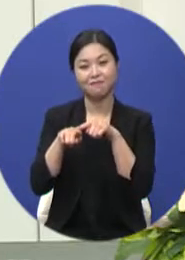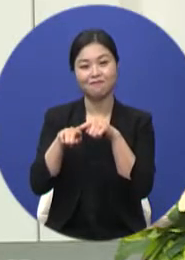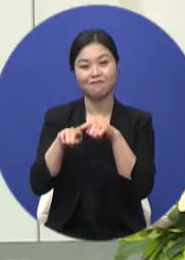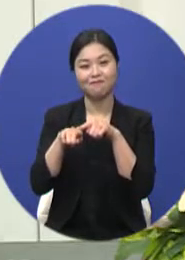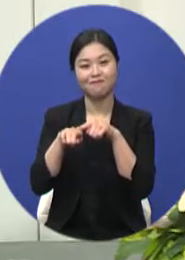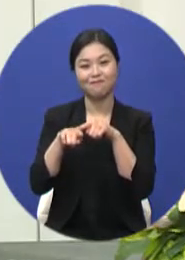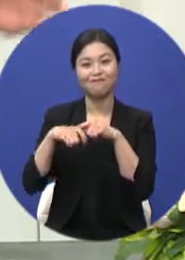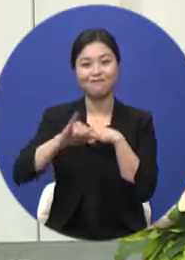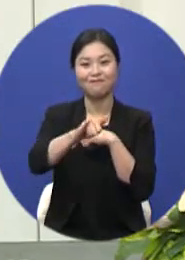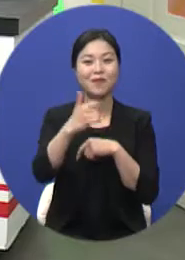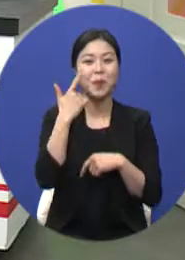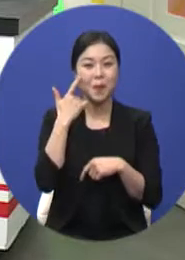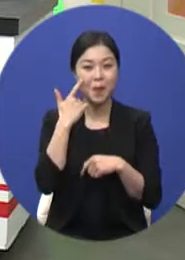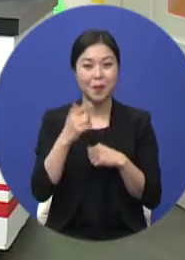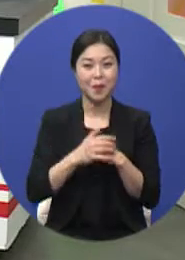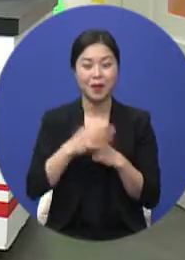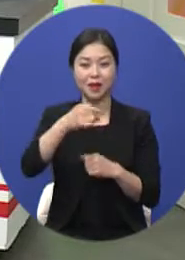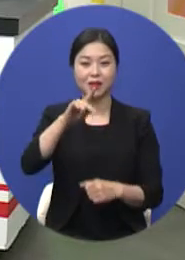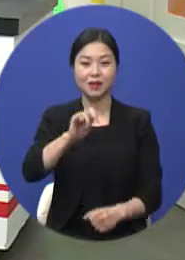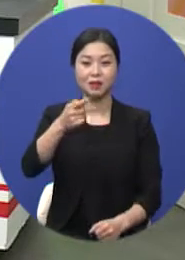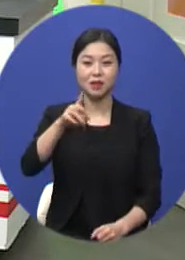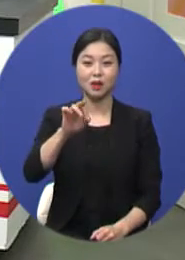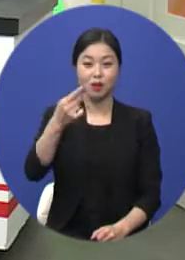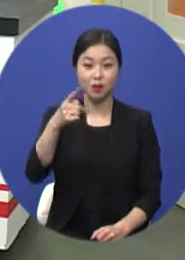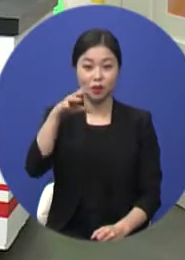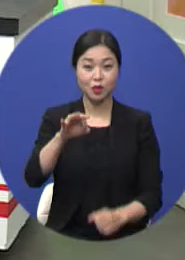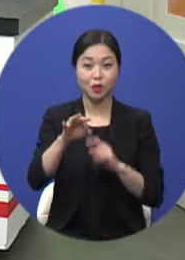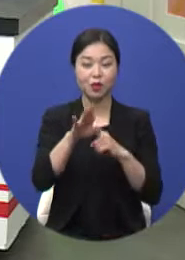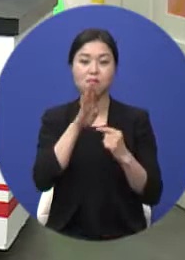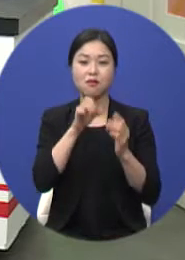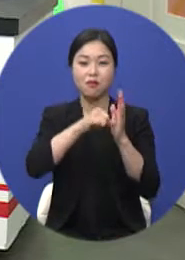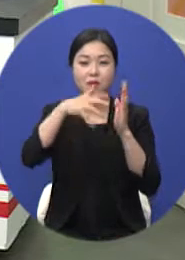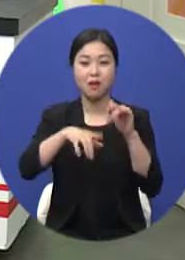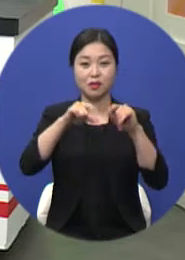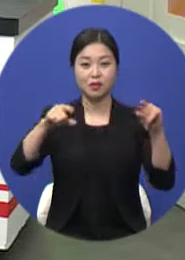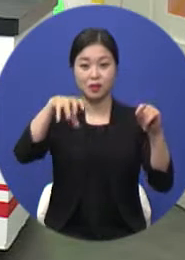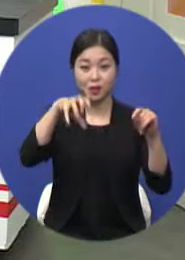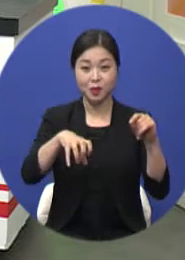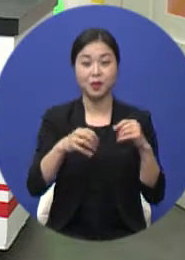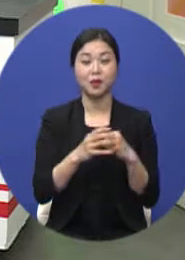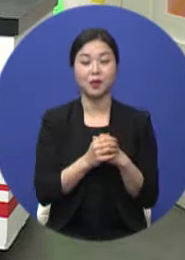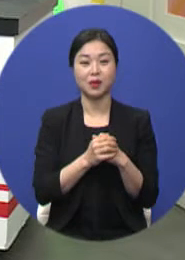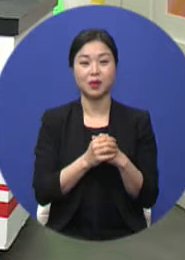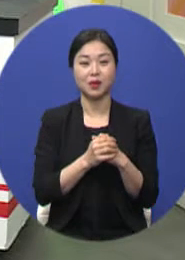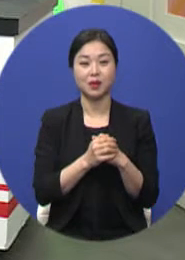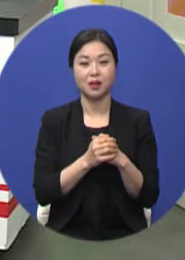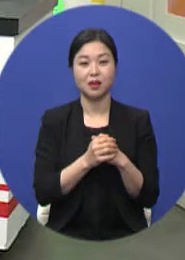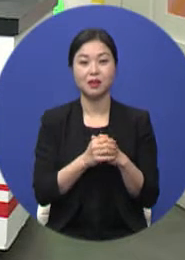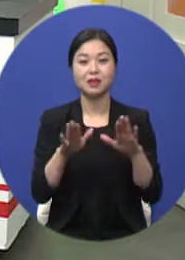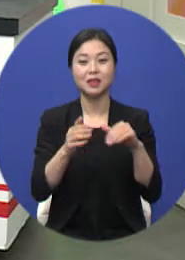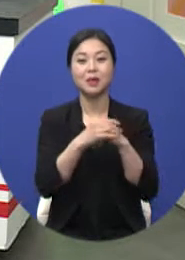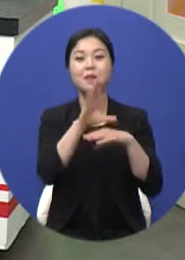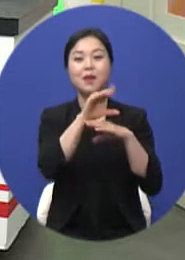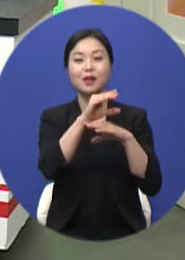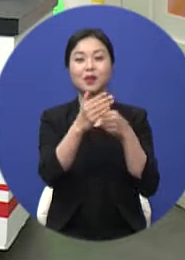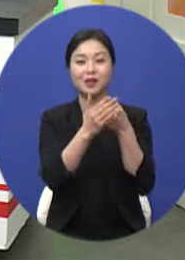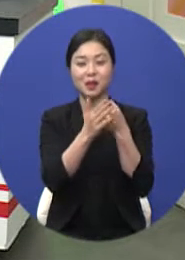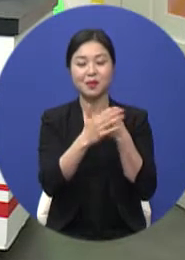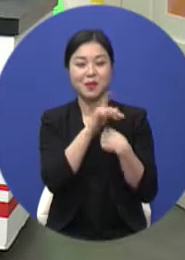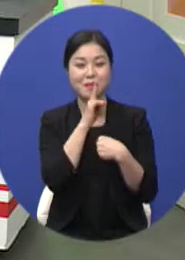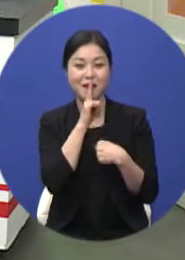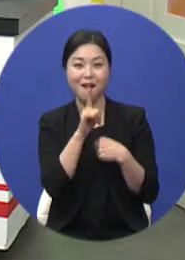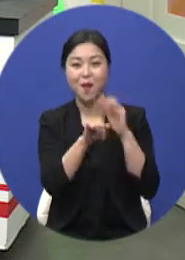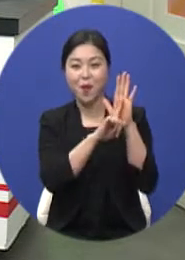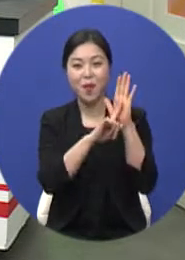삼청동 쪽에 이게 아주 예. 유명한 그 체인점인데 뭐라고 방송에서 말씀을 드릴 수가 없네. 그러나 이제